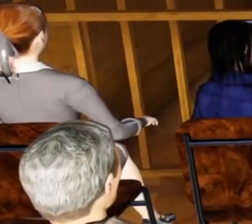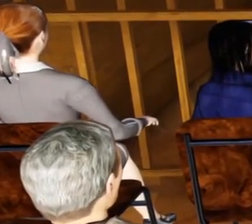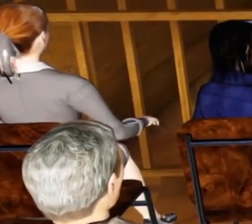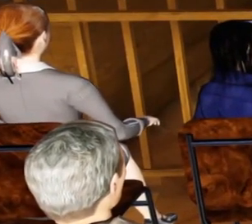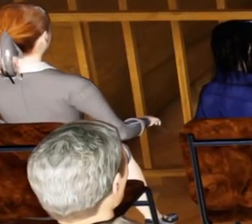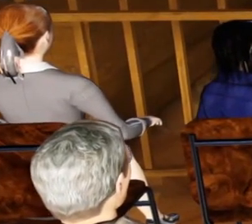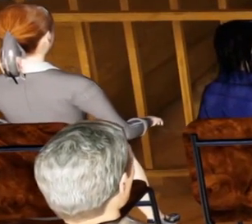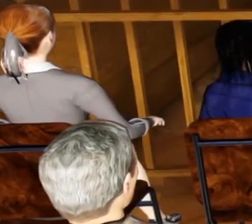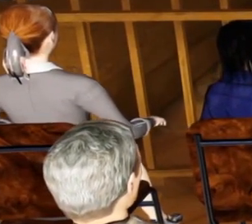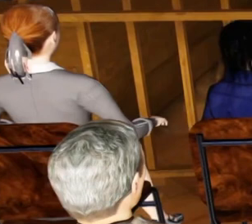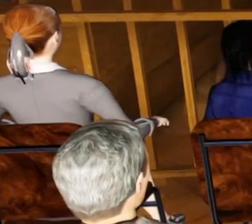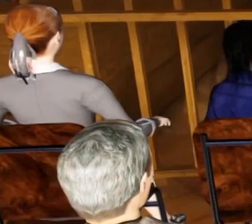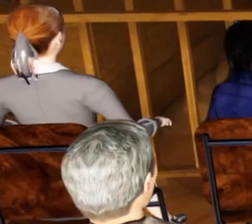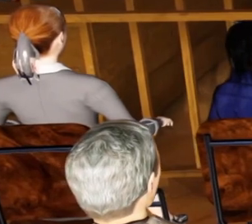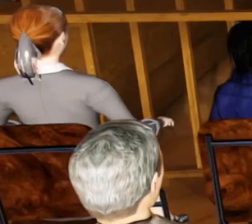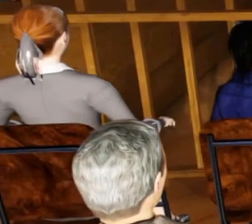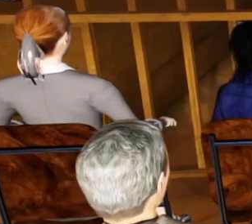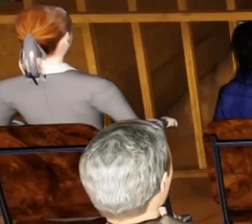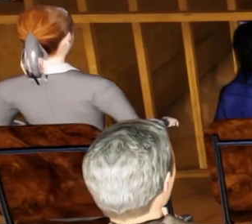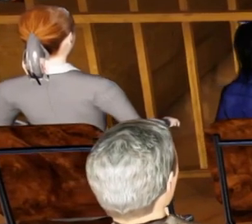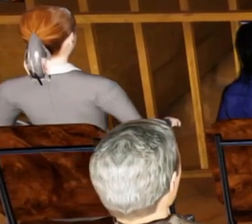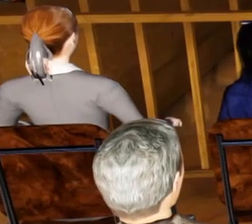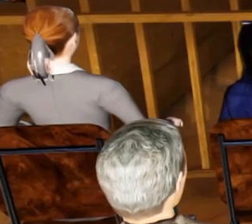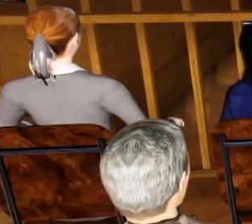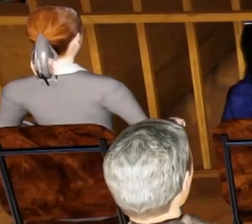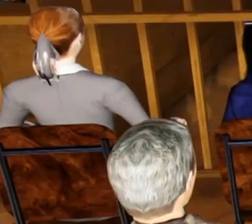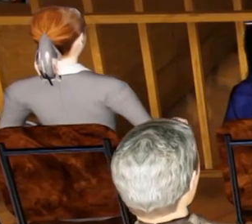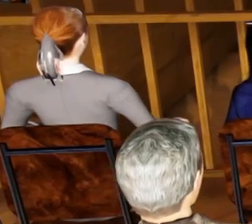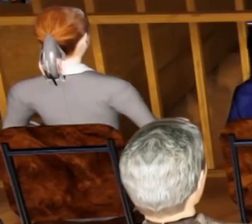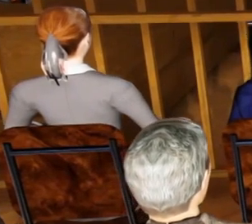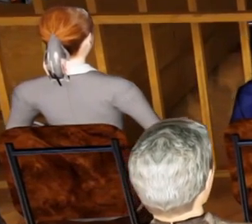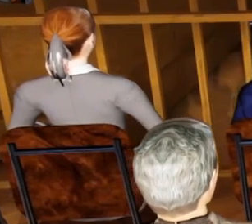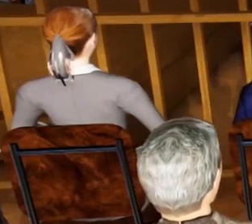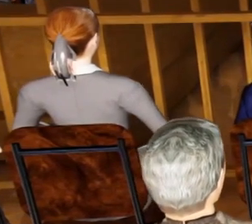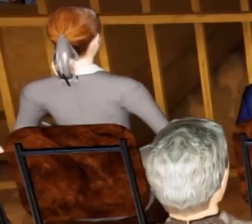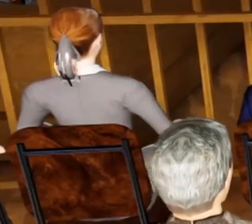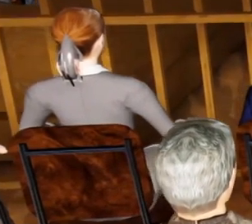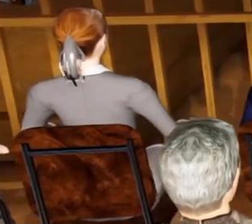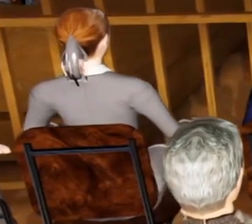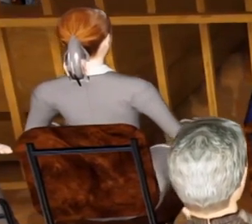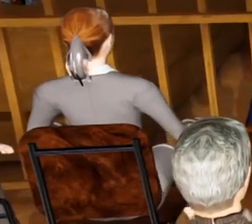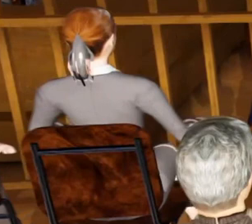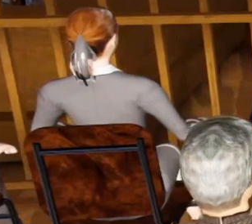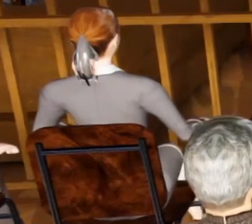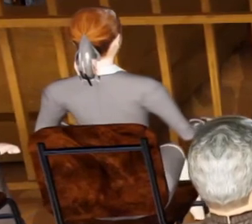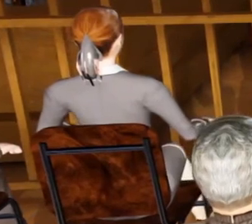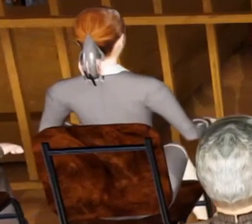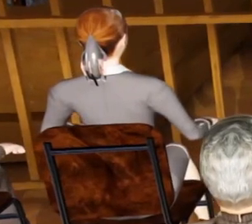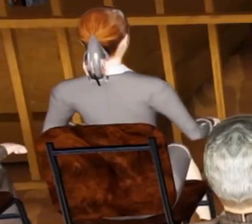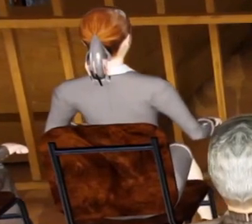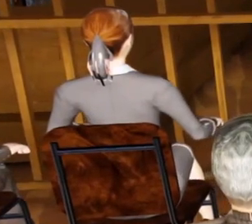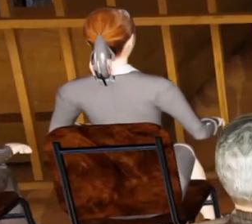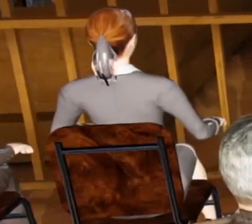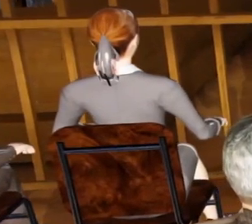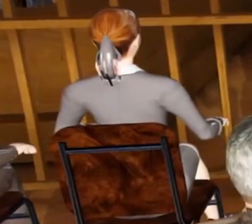συμπληρώνονται από τον απρίλιο δεν συμπληρώνονται όλα ταυτόχρονα αλλά τρέχουν αρκετά κοντινά το ένα με το άλλο σήμερα το πρωί λοιπόν στις